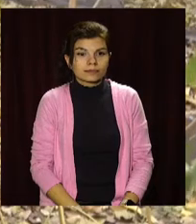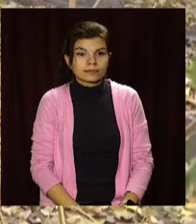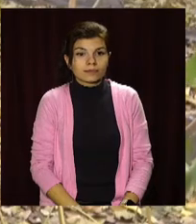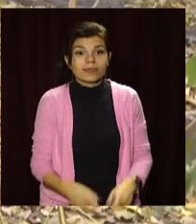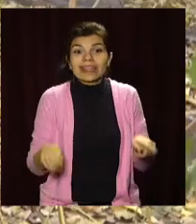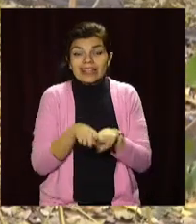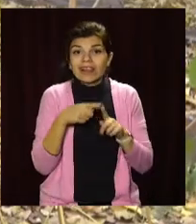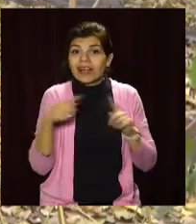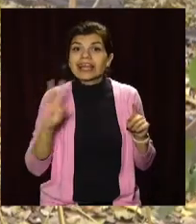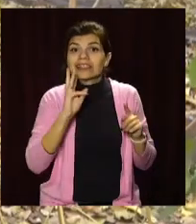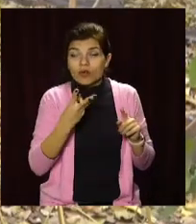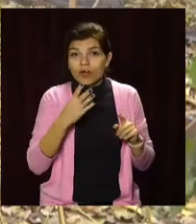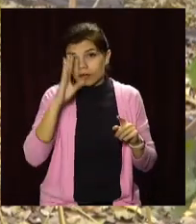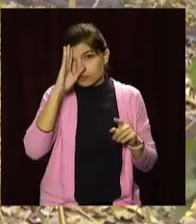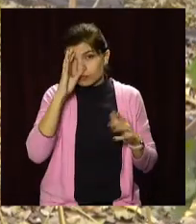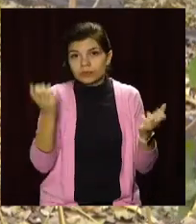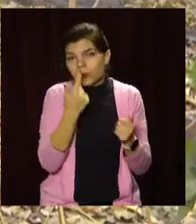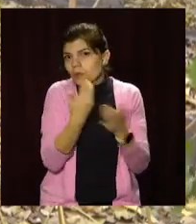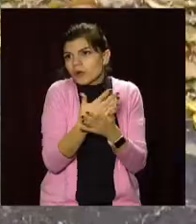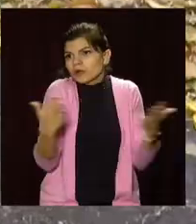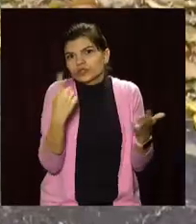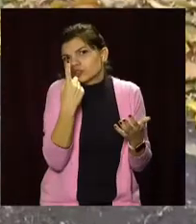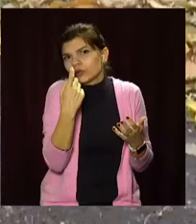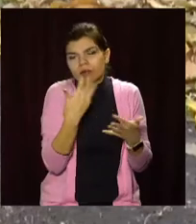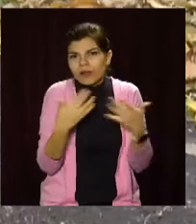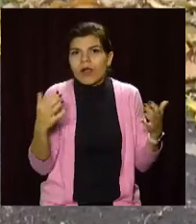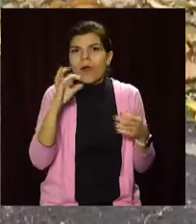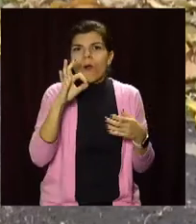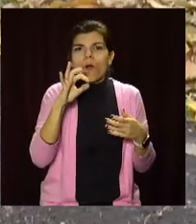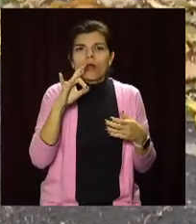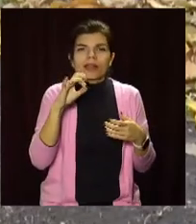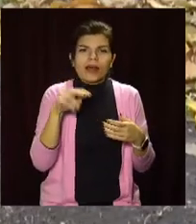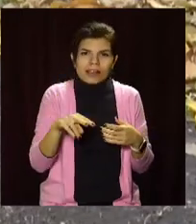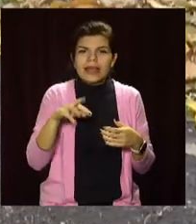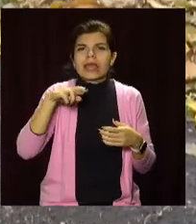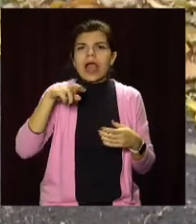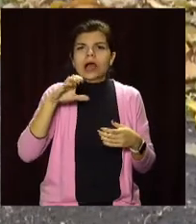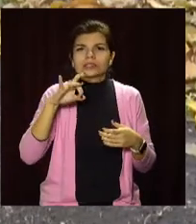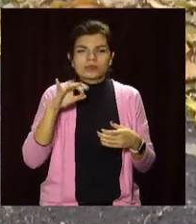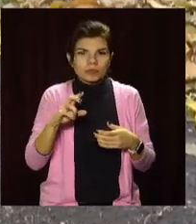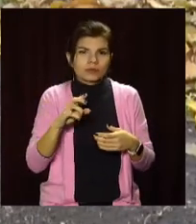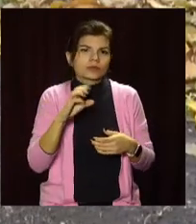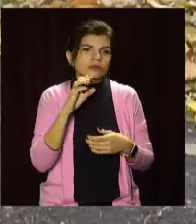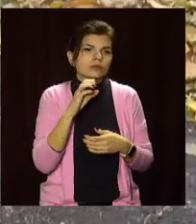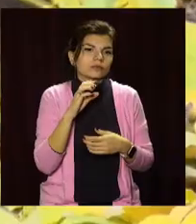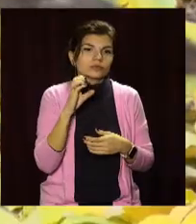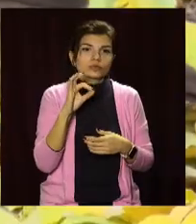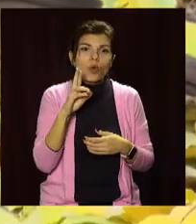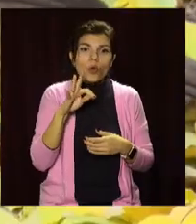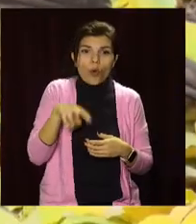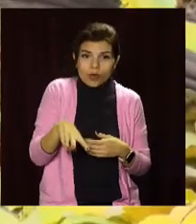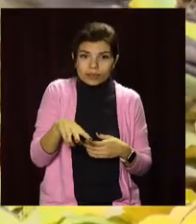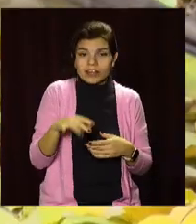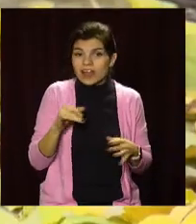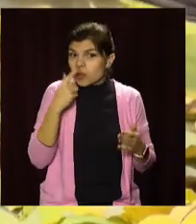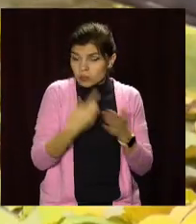Так, за 3 роки Володимир врятував понад 100 птахів – орланів, тетерев'ятників, яструбів, соколів, сов та курганників. Майже